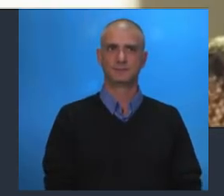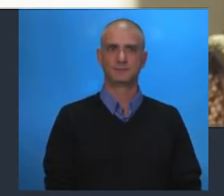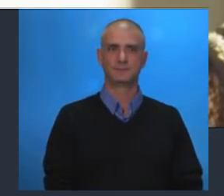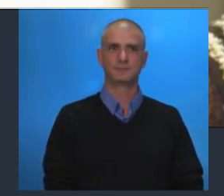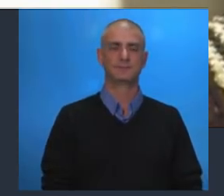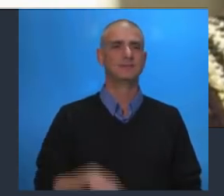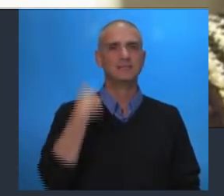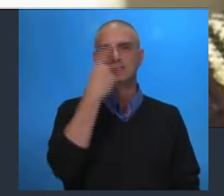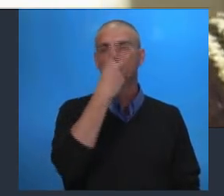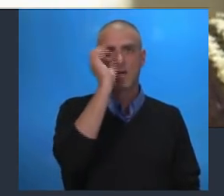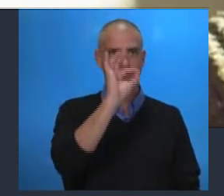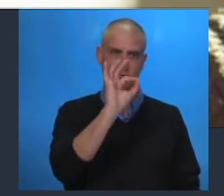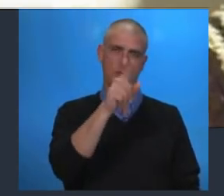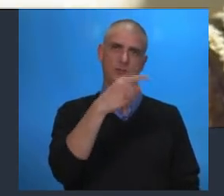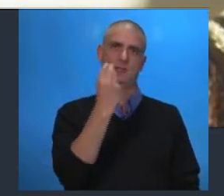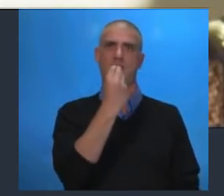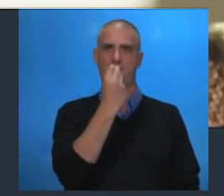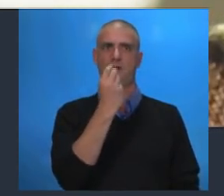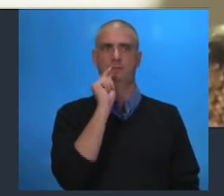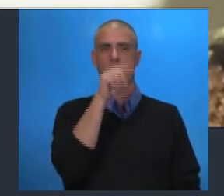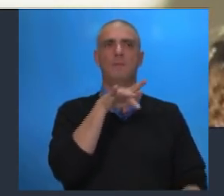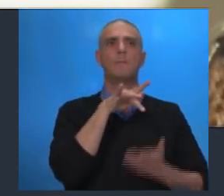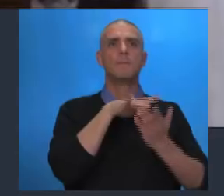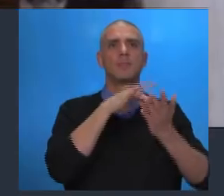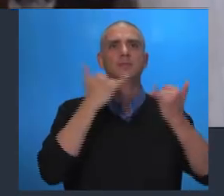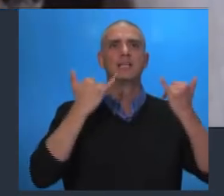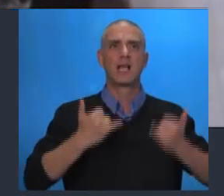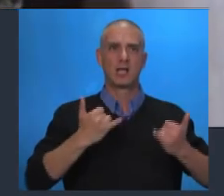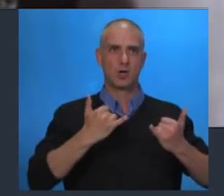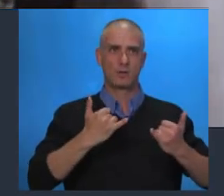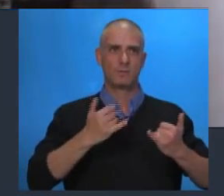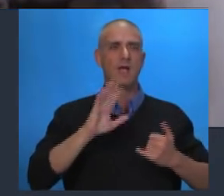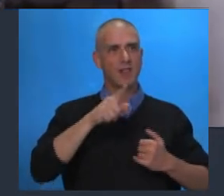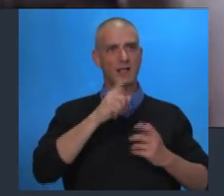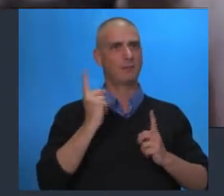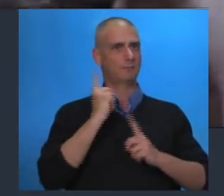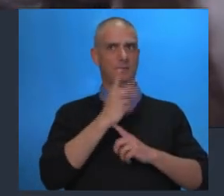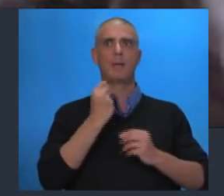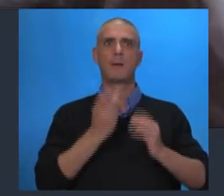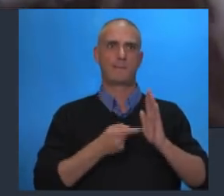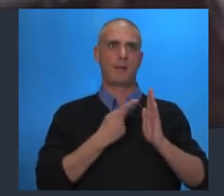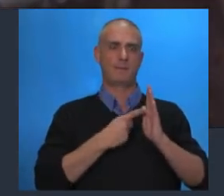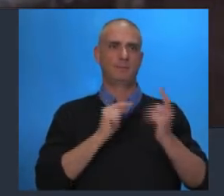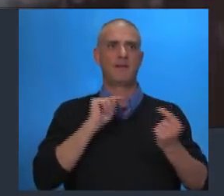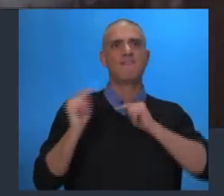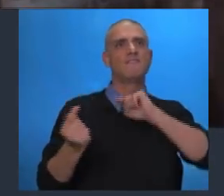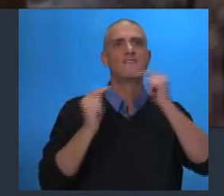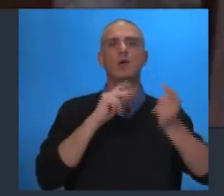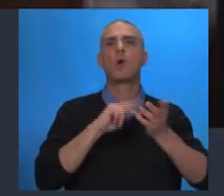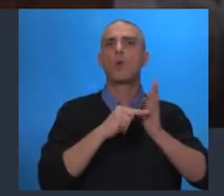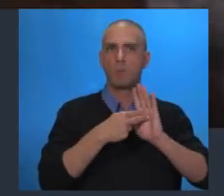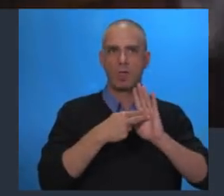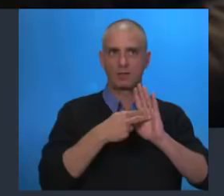הזהות הערבית שלה היא הדבר שהביא אותה למקום שבו היא נמצאת היום, אך גם הציב אותה לא פעם במרכז הוויכוח הפוליטי